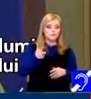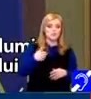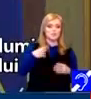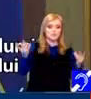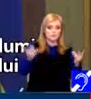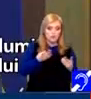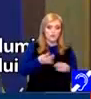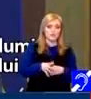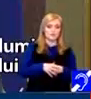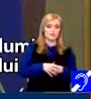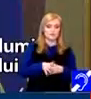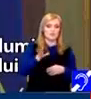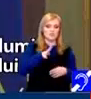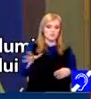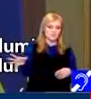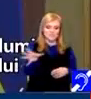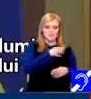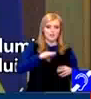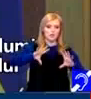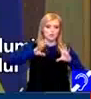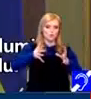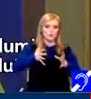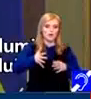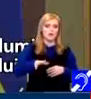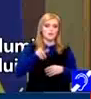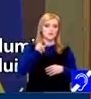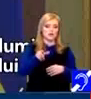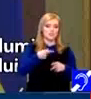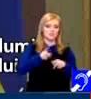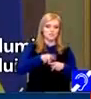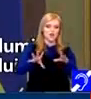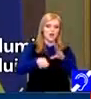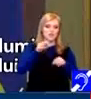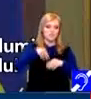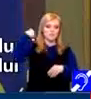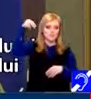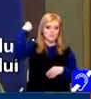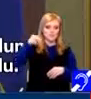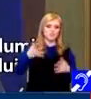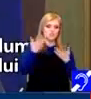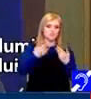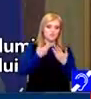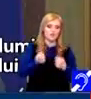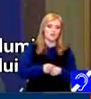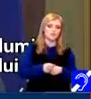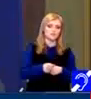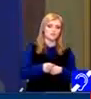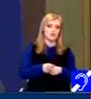тому надзвичайно важлива єдина позиція всього світу про невизнання виборів